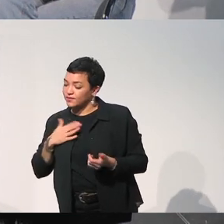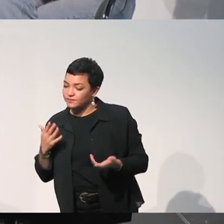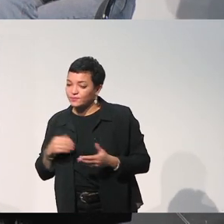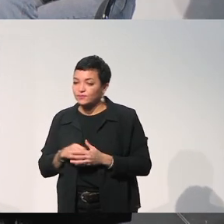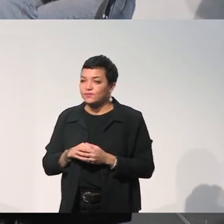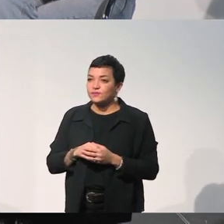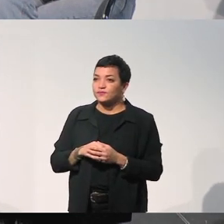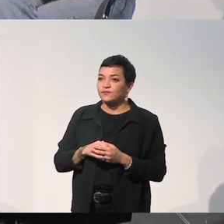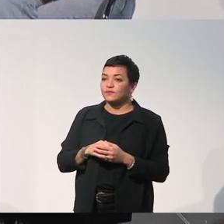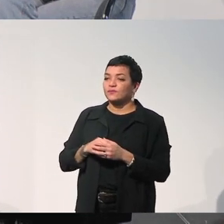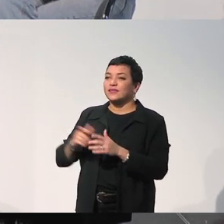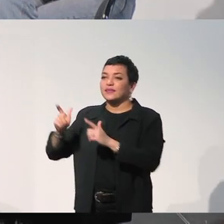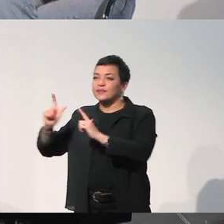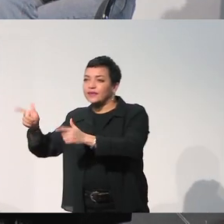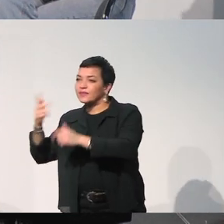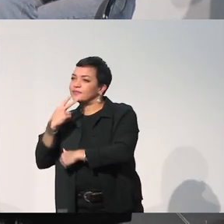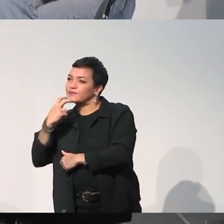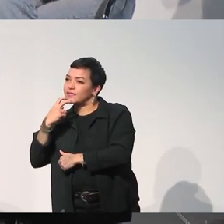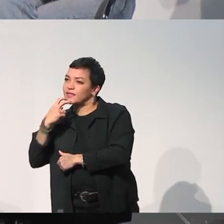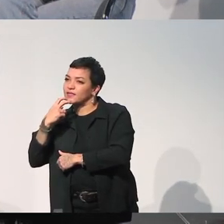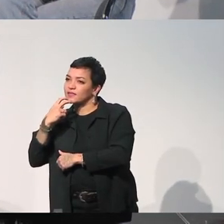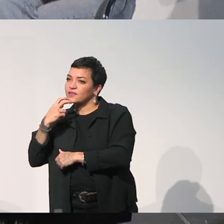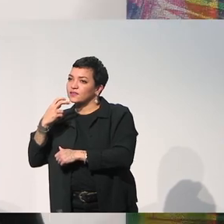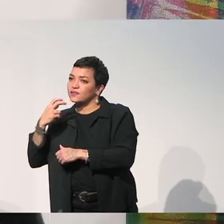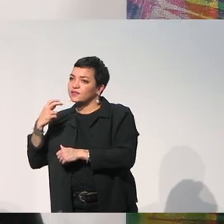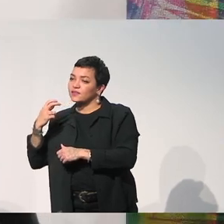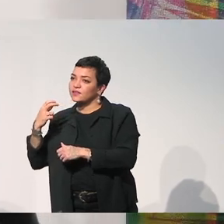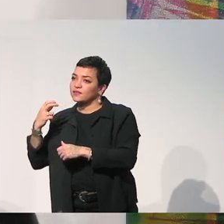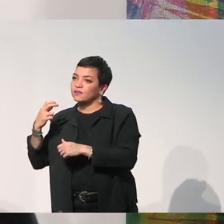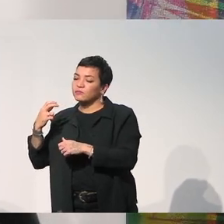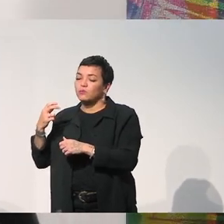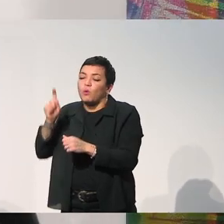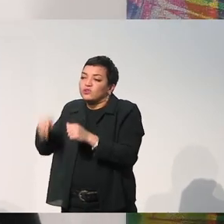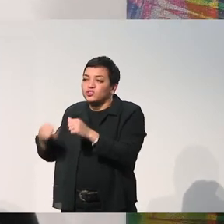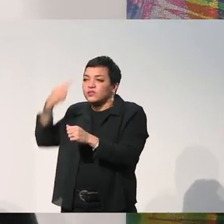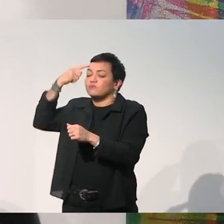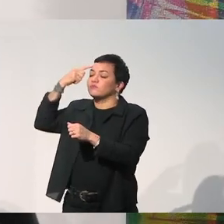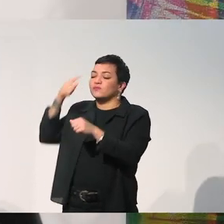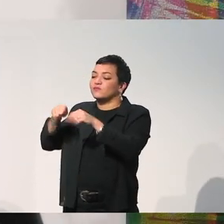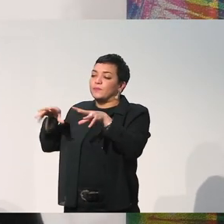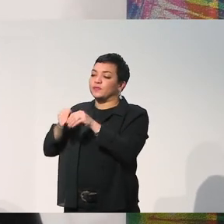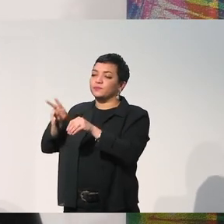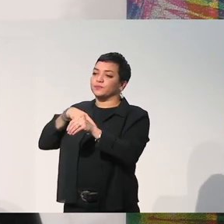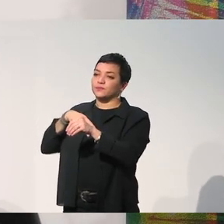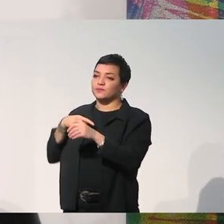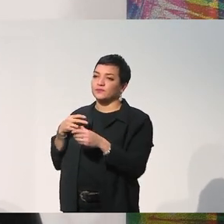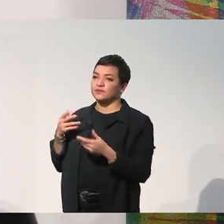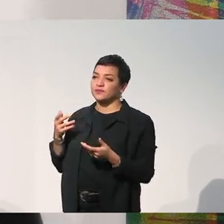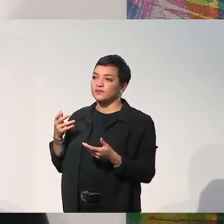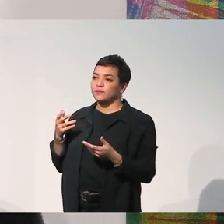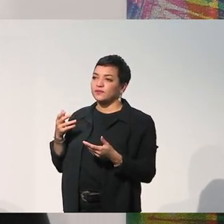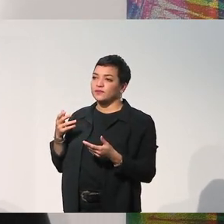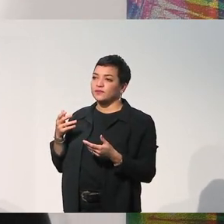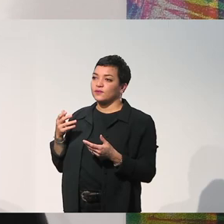de penser à la guerre civile en dehors des familles. Parler de ma famille, c'est pas